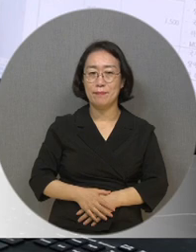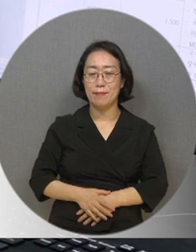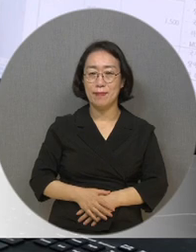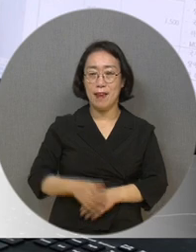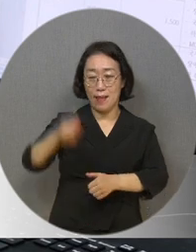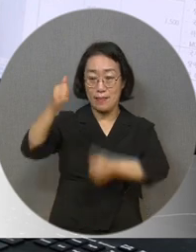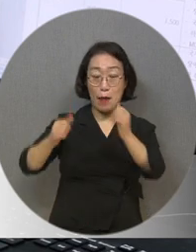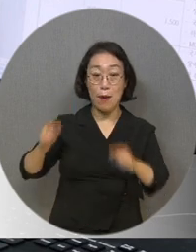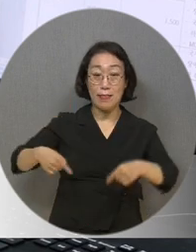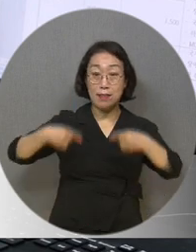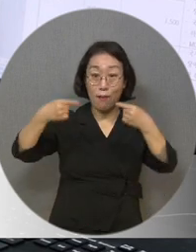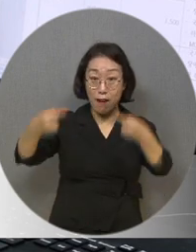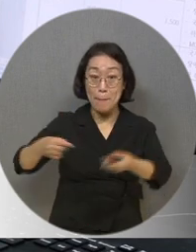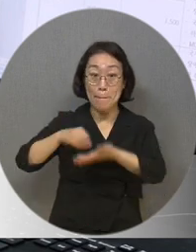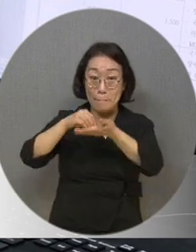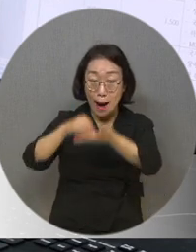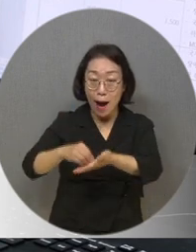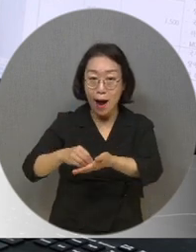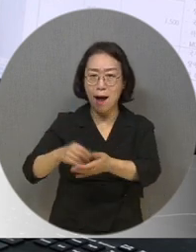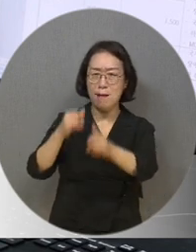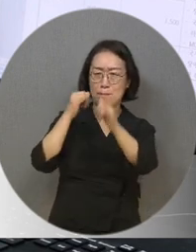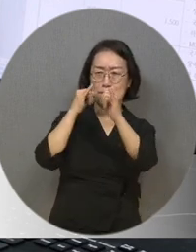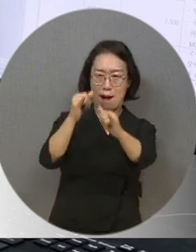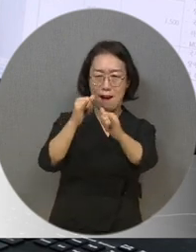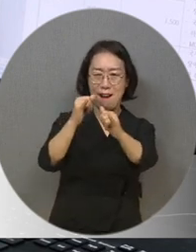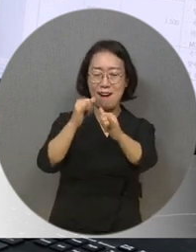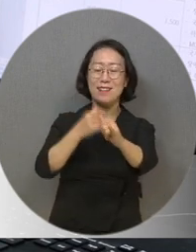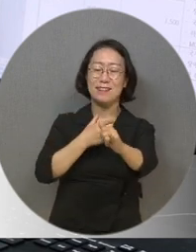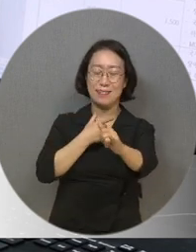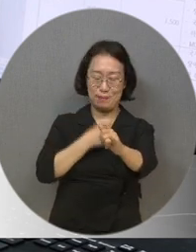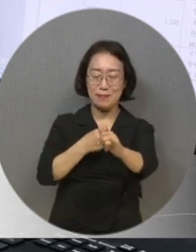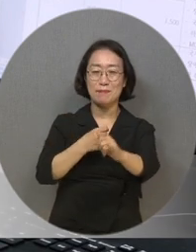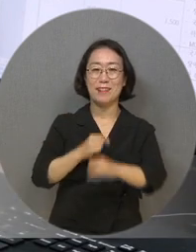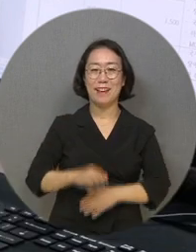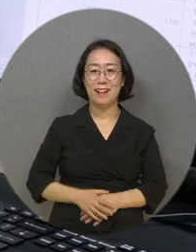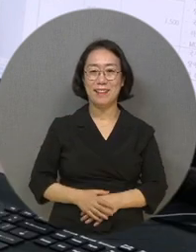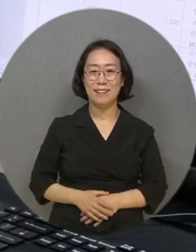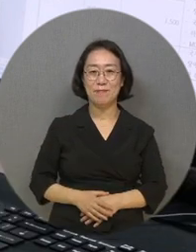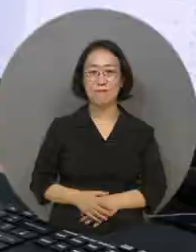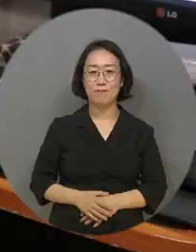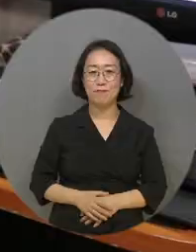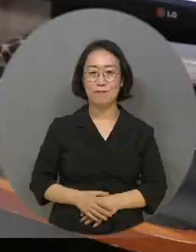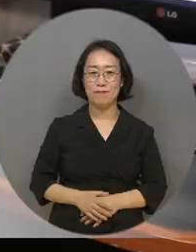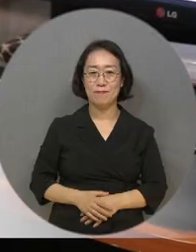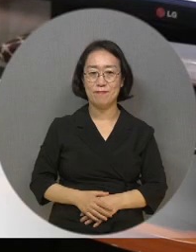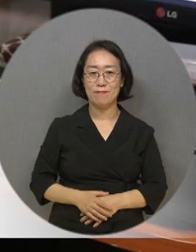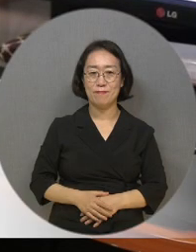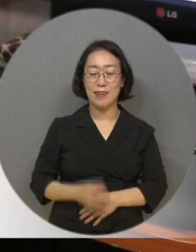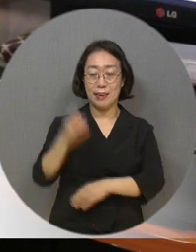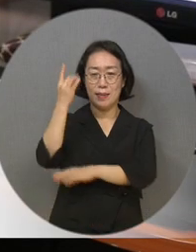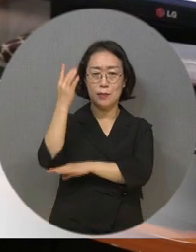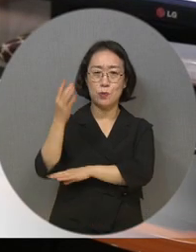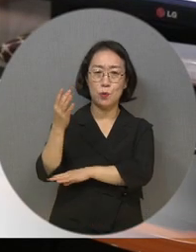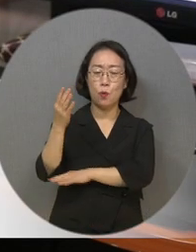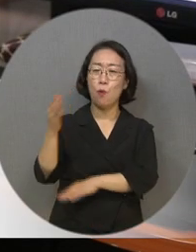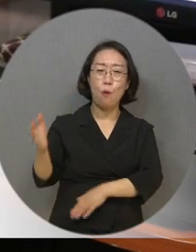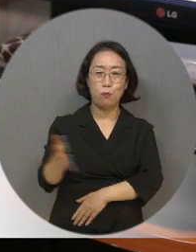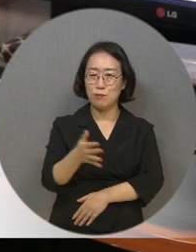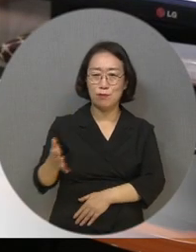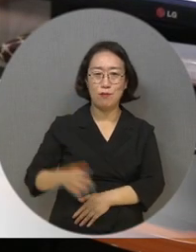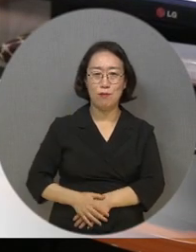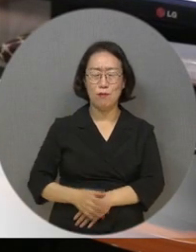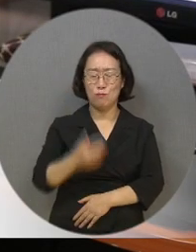대회를 출전해서 수상을 해보고 싶습니다. 기초 지식이 없이